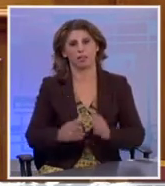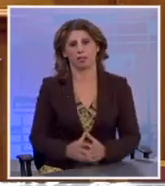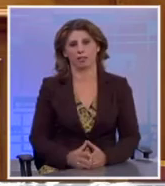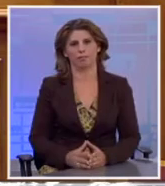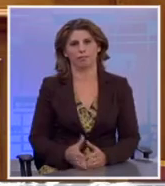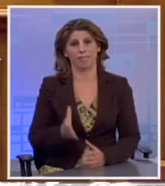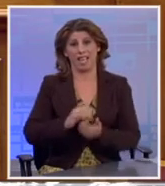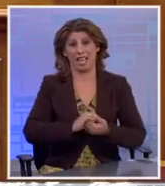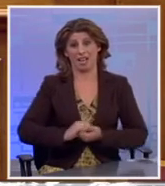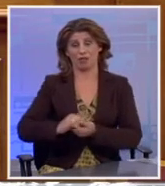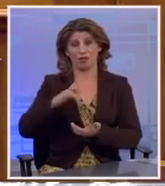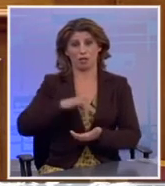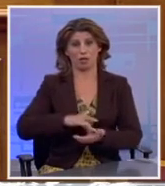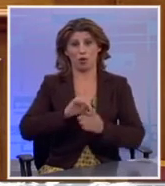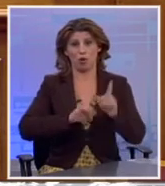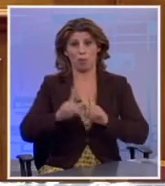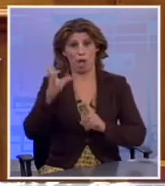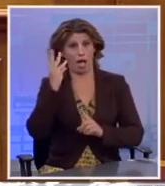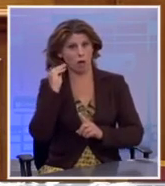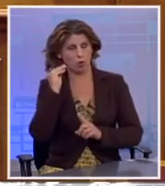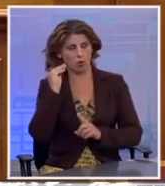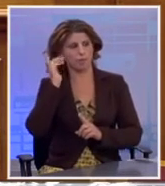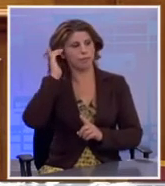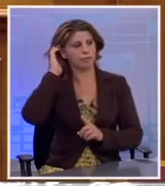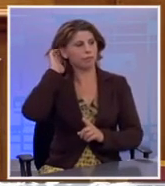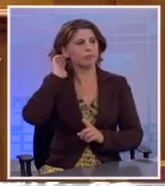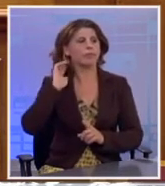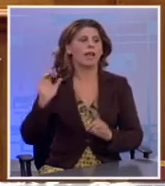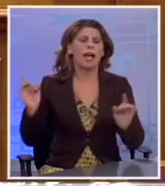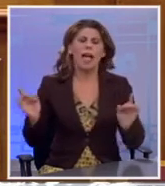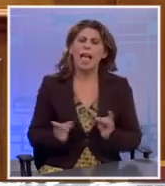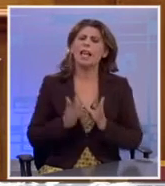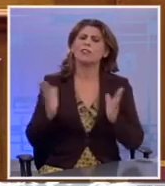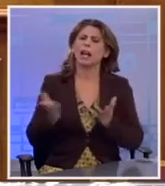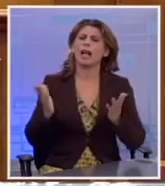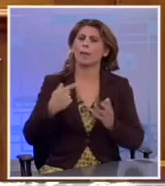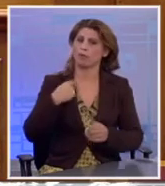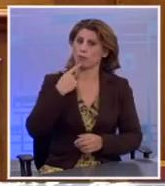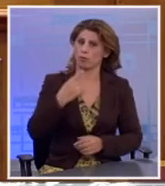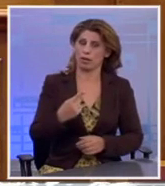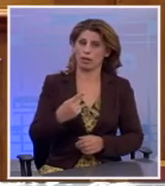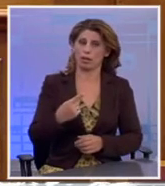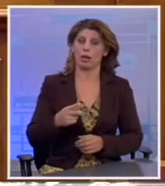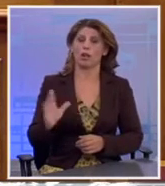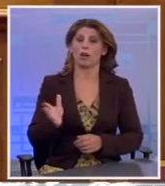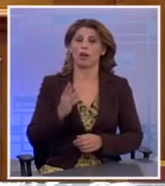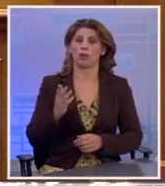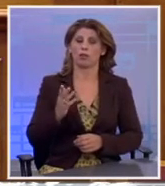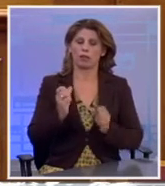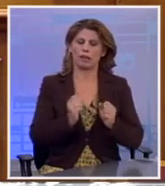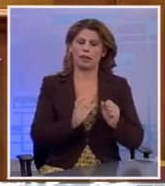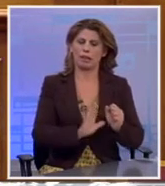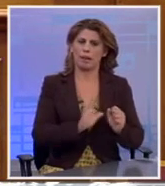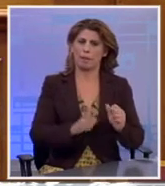την Ένωση Κεντρών, όσοι την ακούν, έστω και σε κάτι από αυτά που λέει, όσο και να μείνετε στην κυβέρνηση,